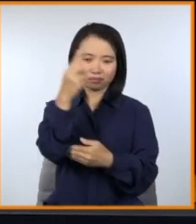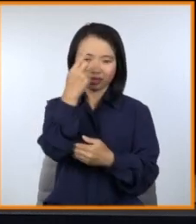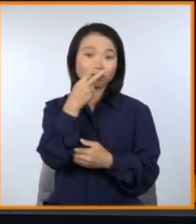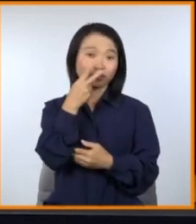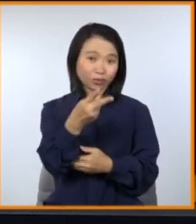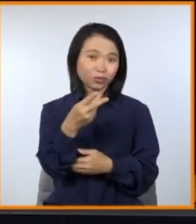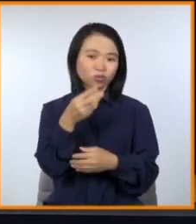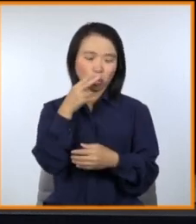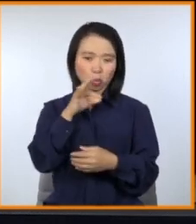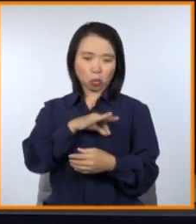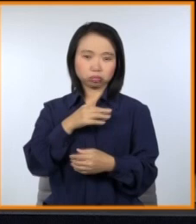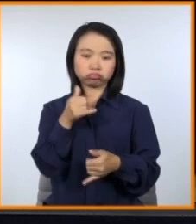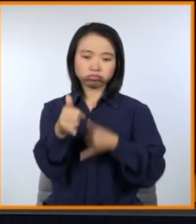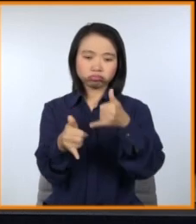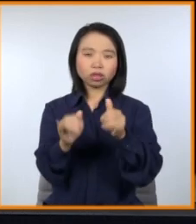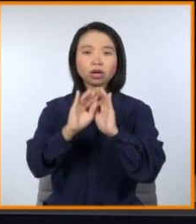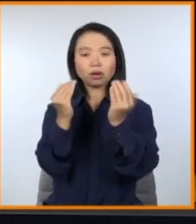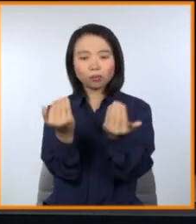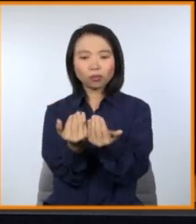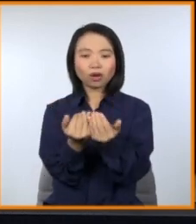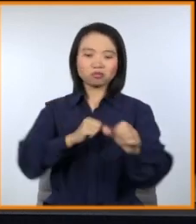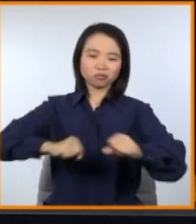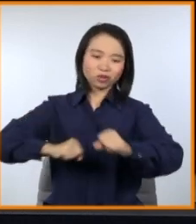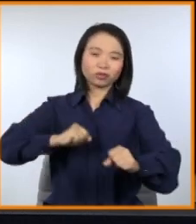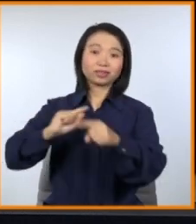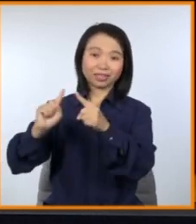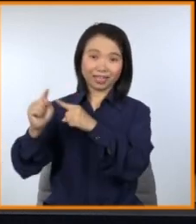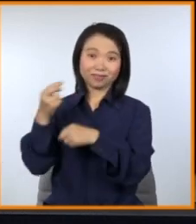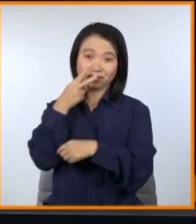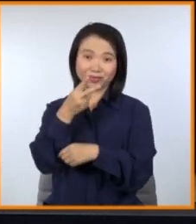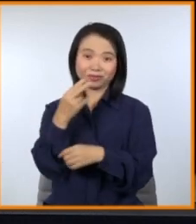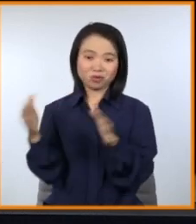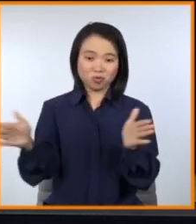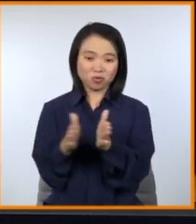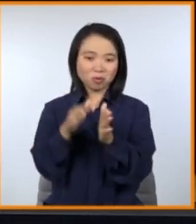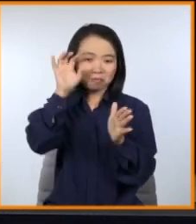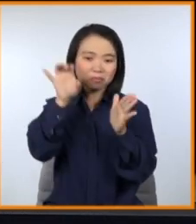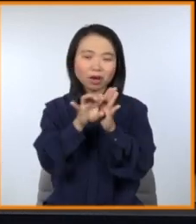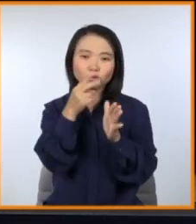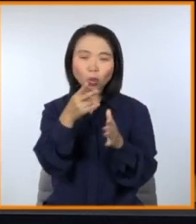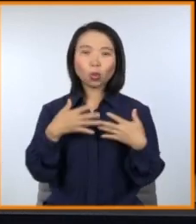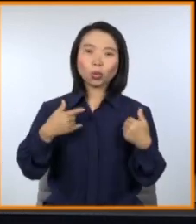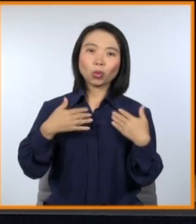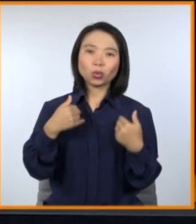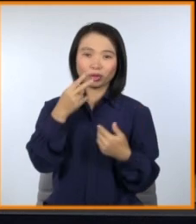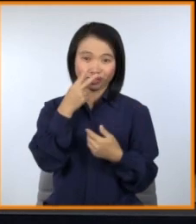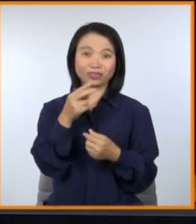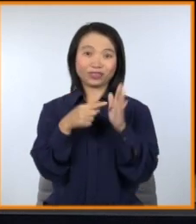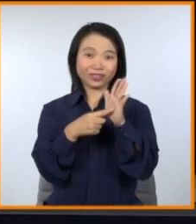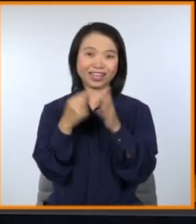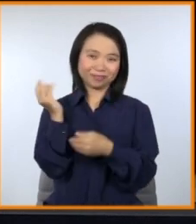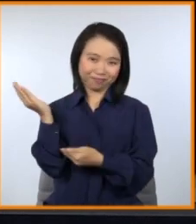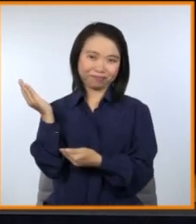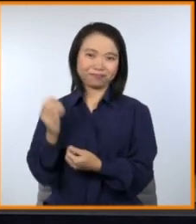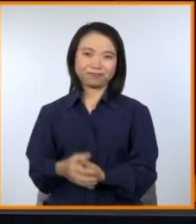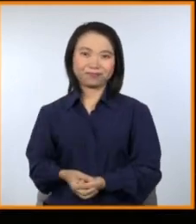ำลังได้รับความนิยมทางครอบครัวแล้วก็คนหนุ่มสาวนะคะวันนี้สมาร์ทนิวรวบรวมภาพความสนุกสนานในหลากหลายโซนมาให้ได้ช